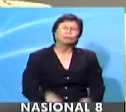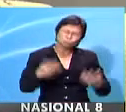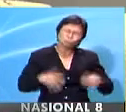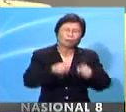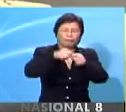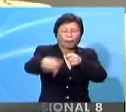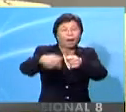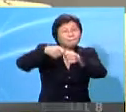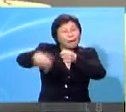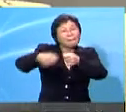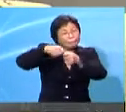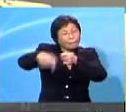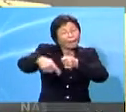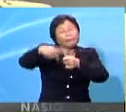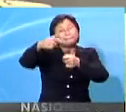pampasan yang